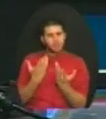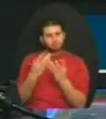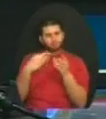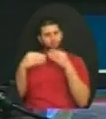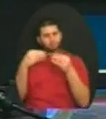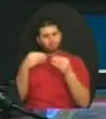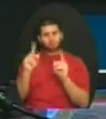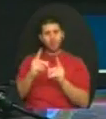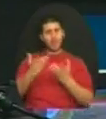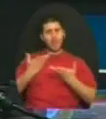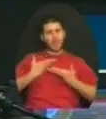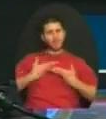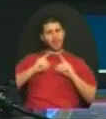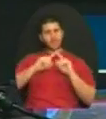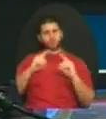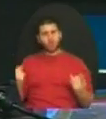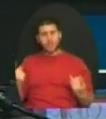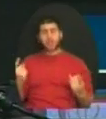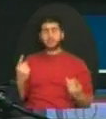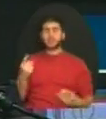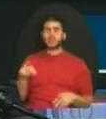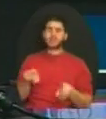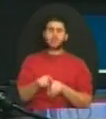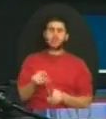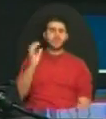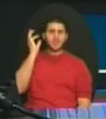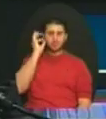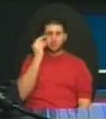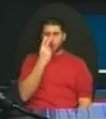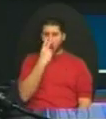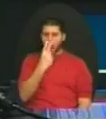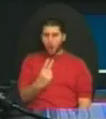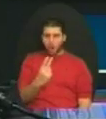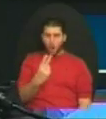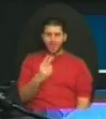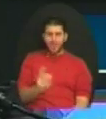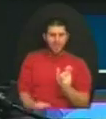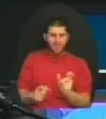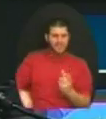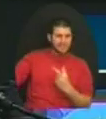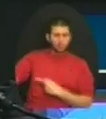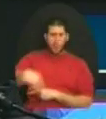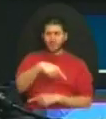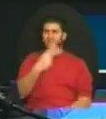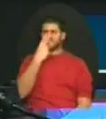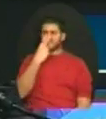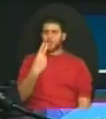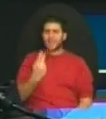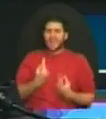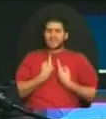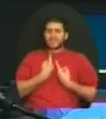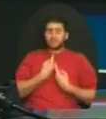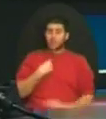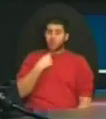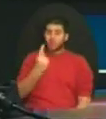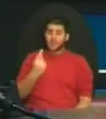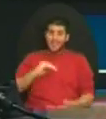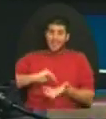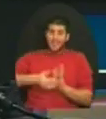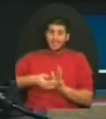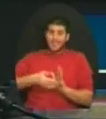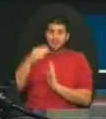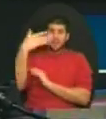ממקום של הקבלת האחר, ממקום של נשים רואות את הזולת ורואות גם את עצמנו. אנחנו אומרות הסכם